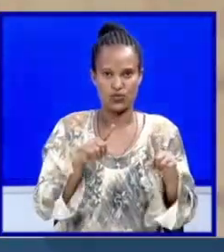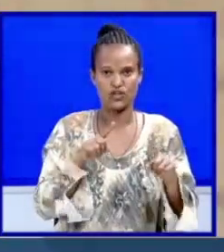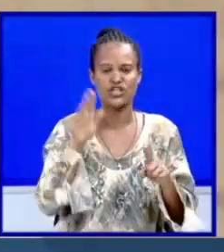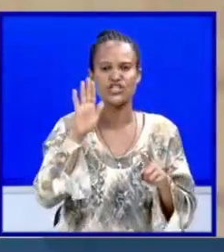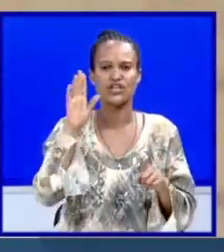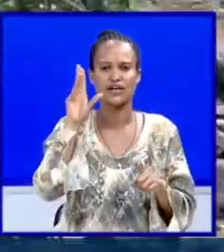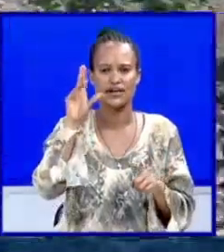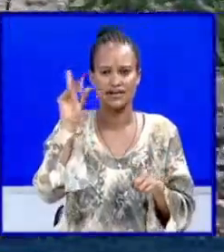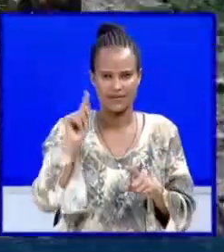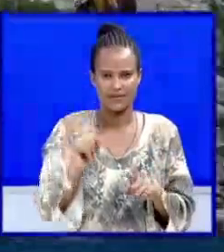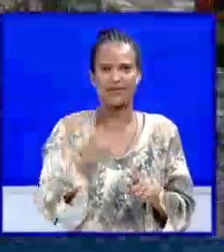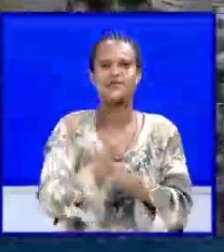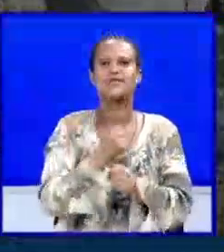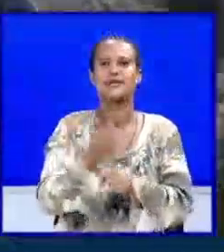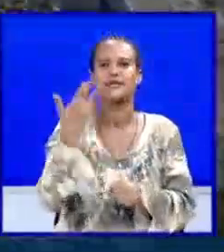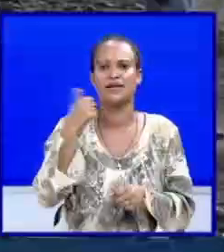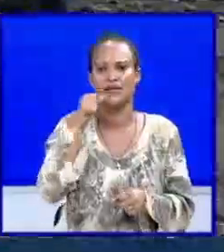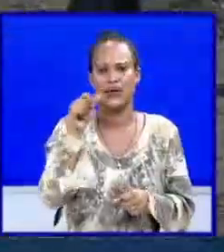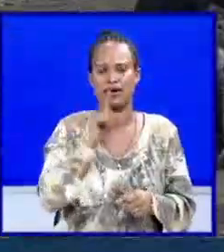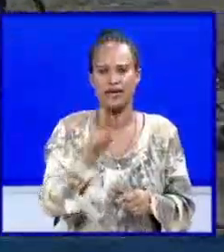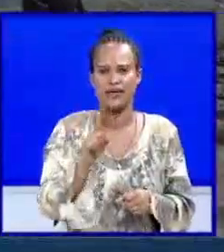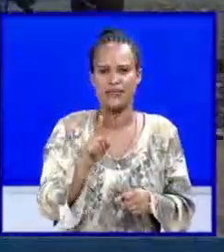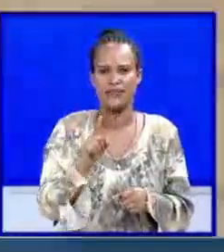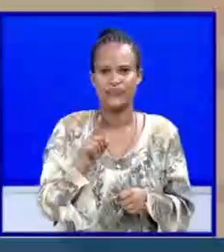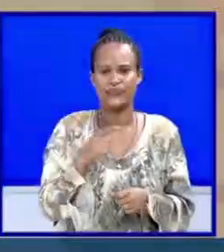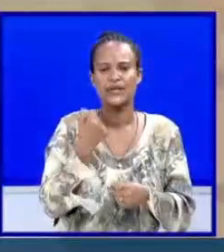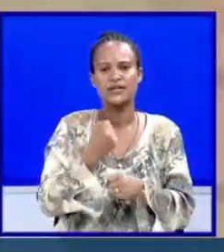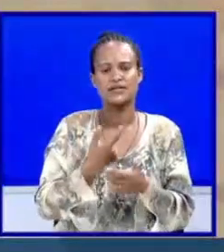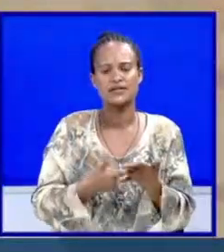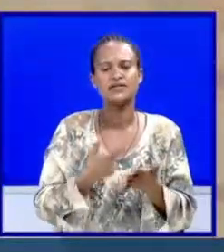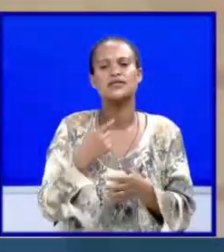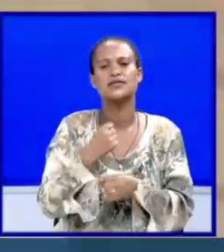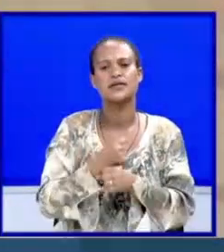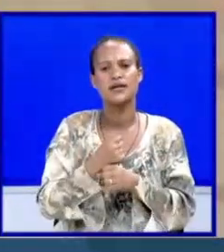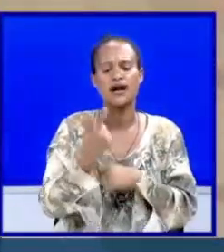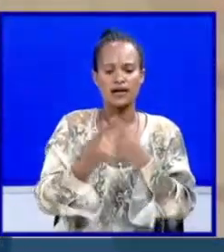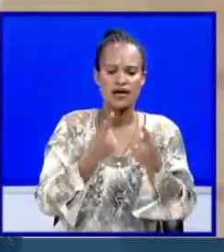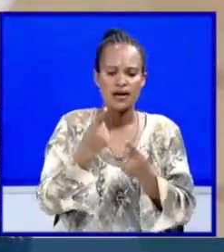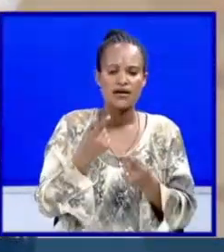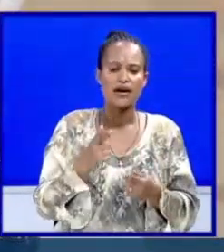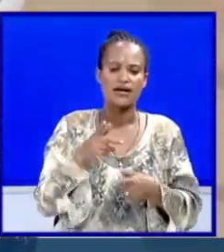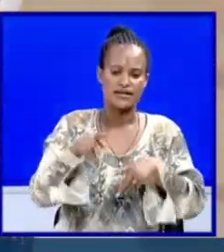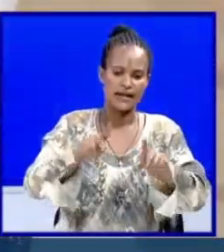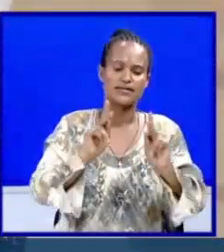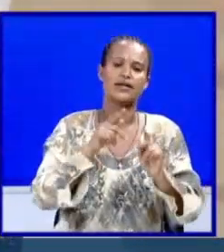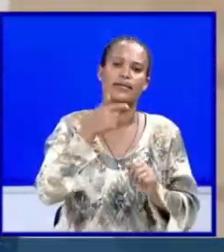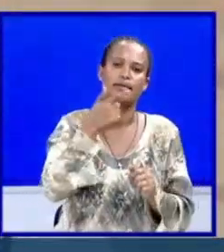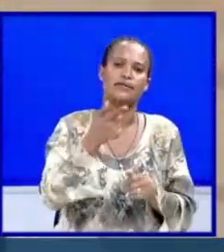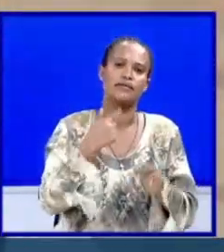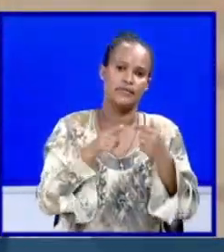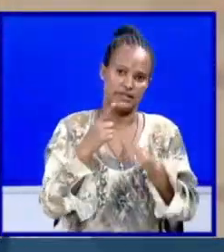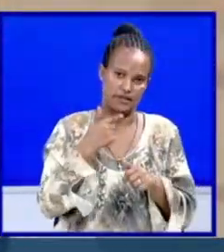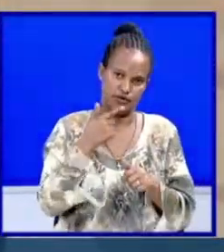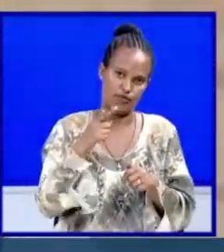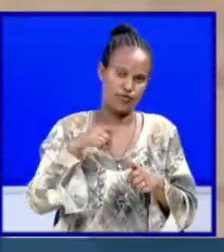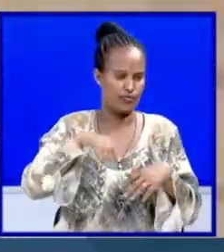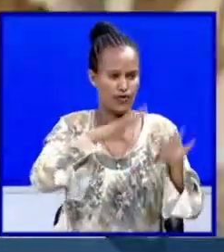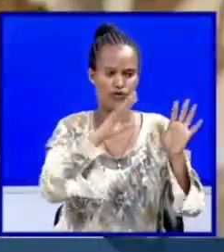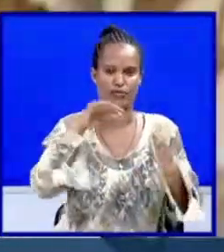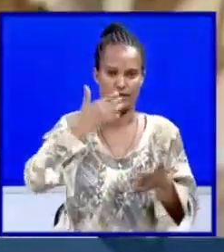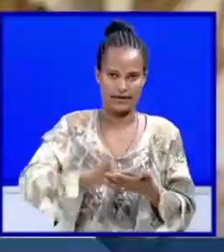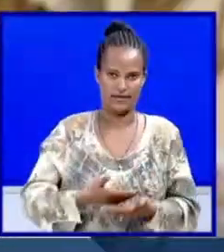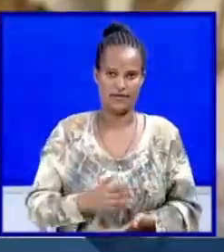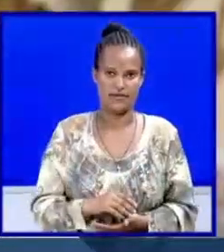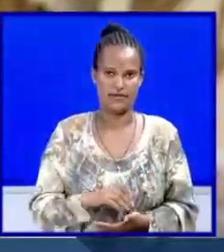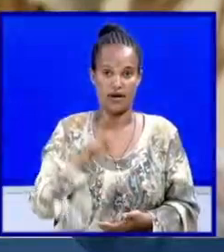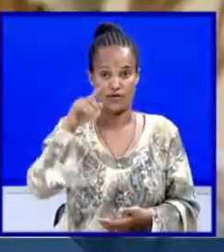ብሽኸት እያ ትሰርሕ ነይራ ዓወትና ስሒዝና ክንምለስ ኢና ግርና መልኢና ንክንከድ ንገድ ነገዳይ ሕረስ ሓረስታይ ዝብል ዳኛ ንክነምፅእ ኢሎም እዮም ከይዶም ደቂ